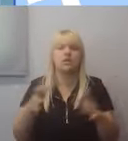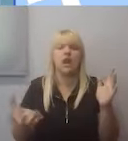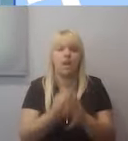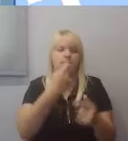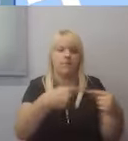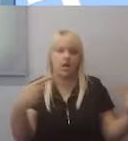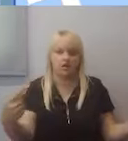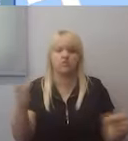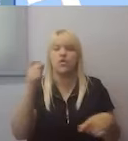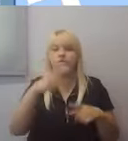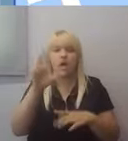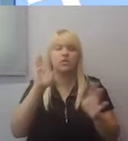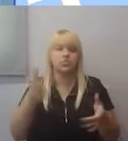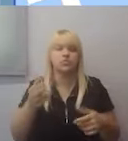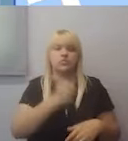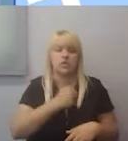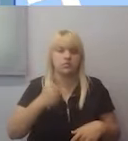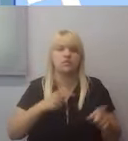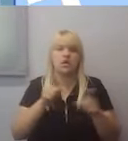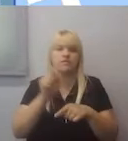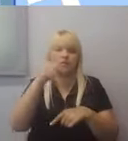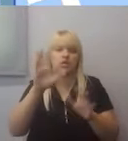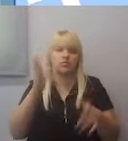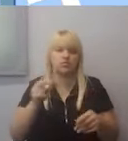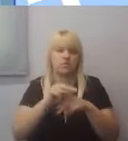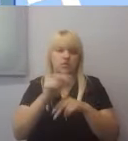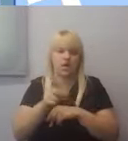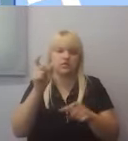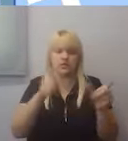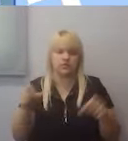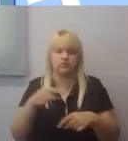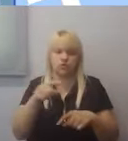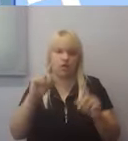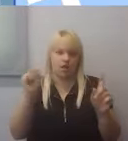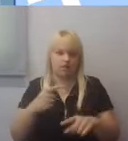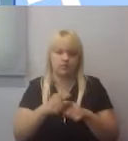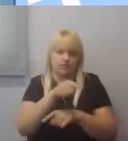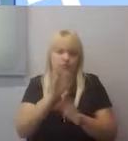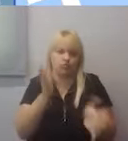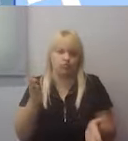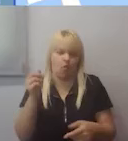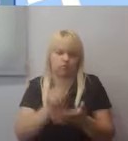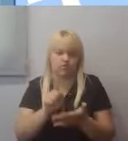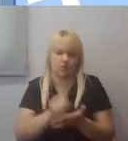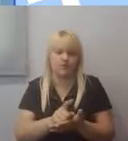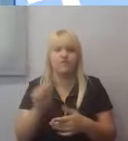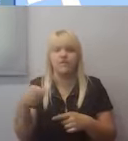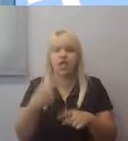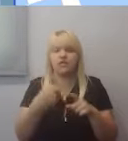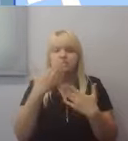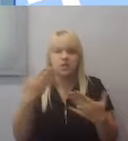zemessargi jo vairāk mums būs apmācīti cilvēki arī šajā lietā jo tas vienkārši būs obligāti tā kā vēlreiz paldies lienei cipulei par šo